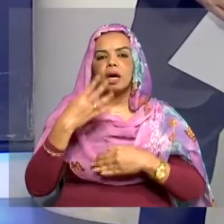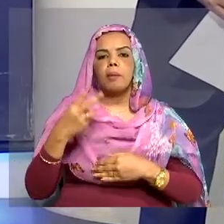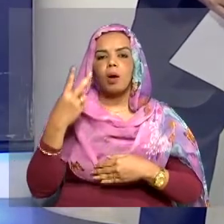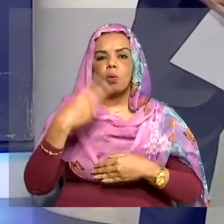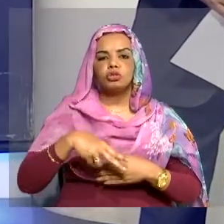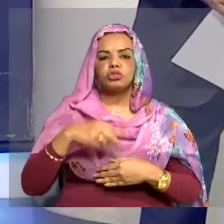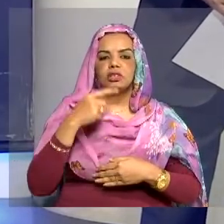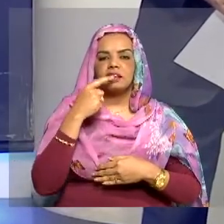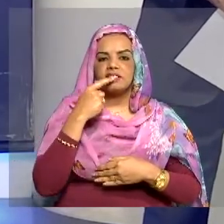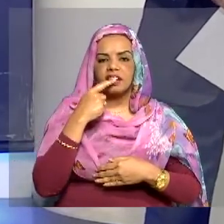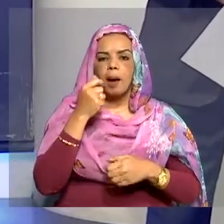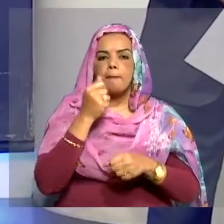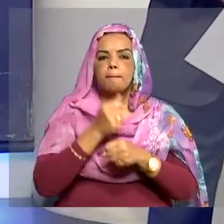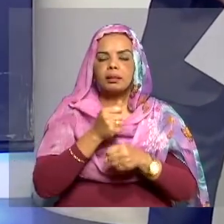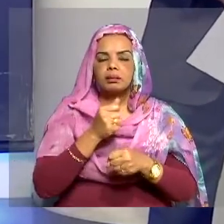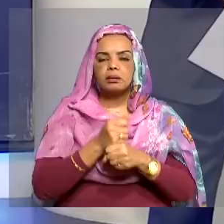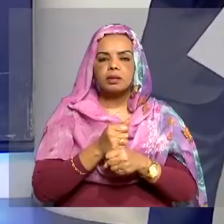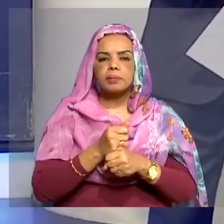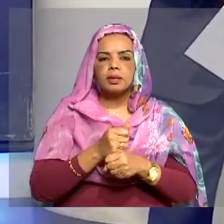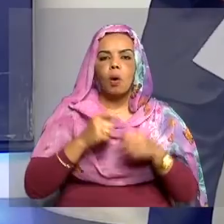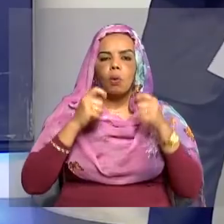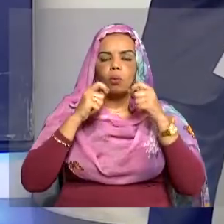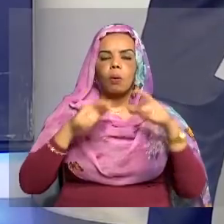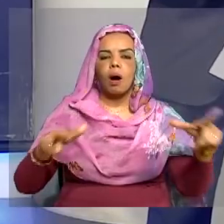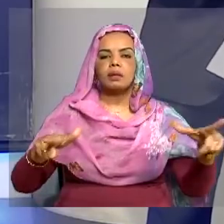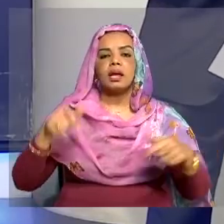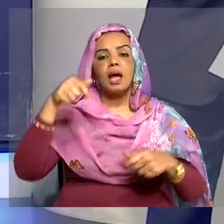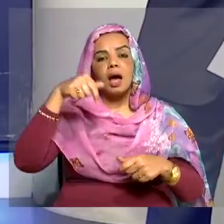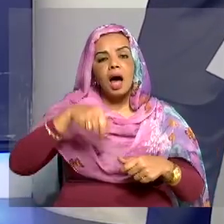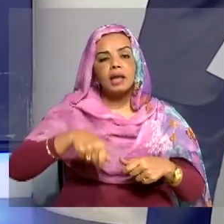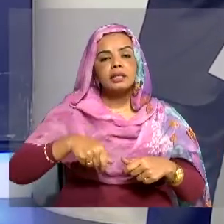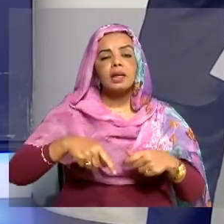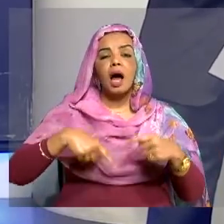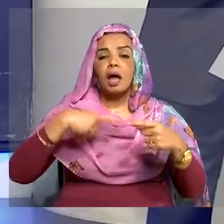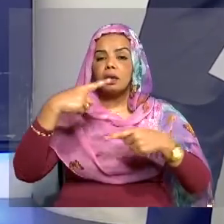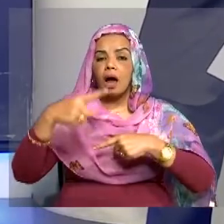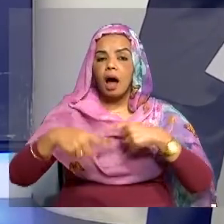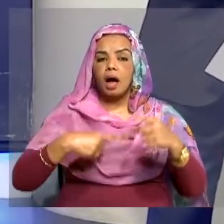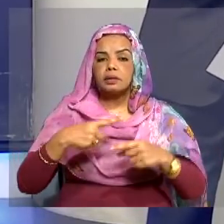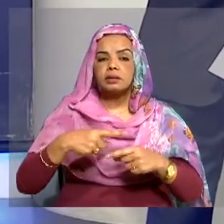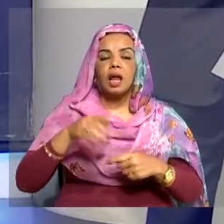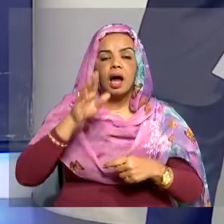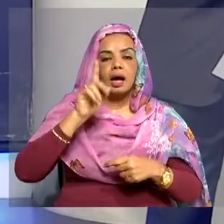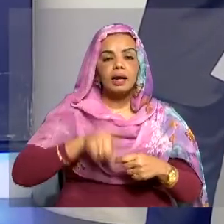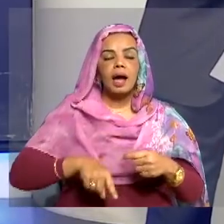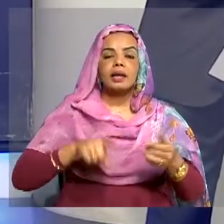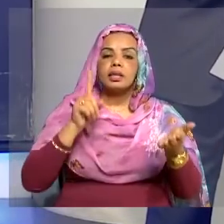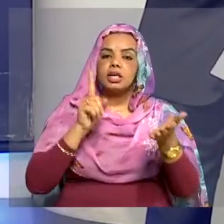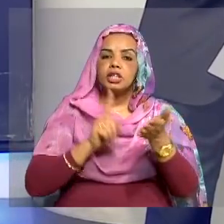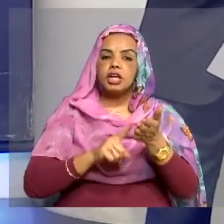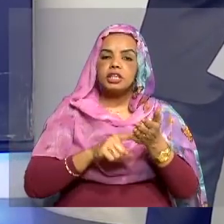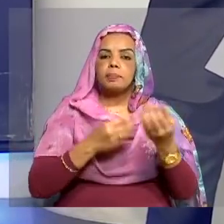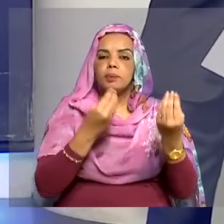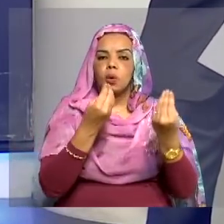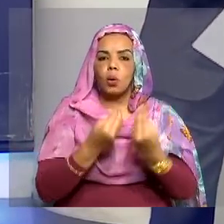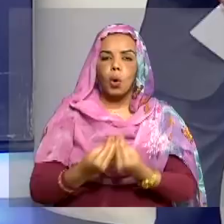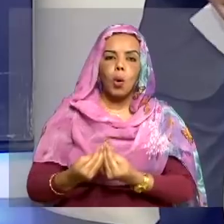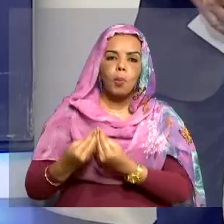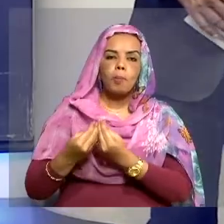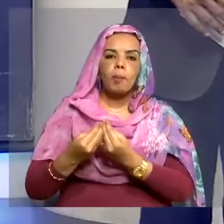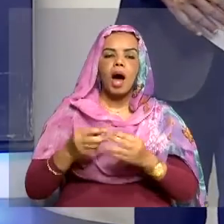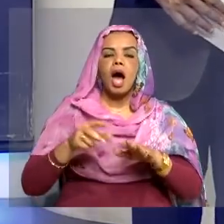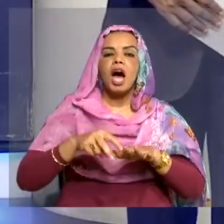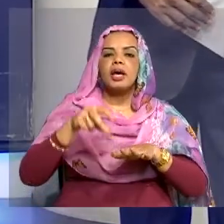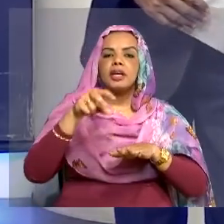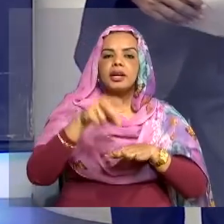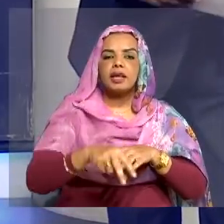عاما من تطبيقه بدا واضحا أن العجلة كان يجب أن يصحبها ريث،